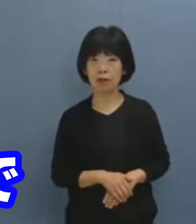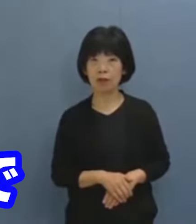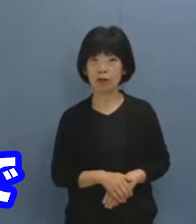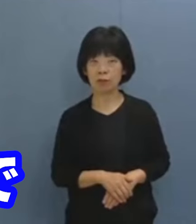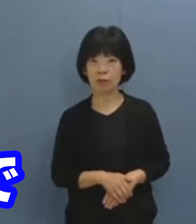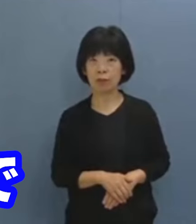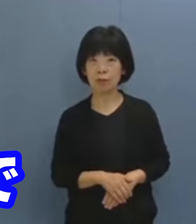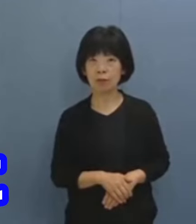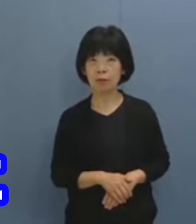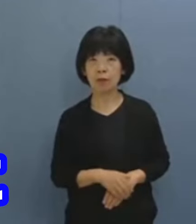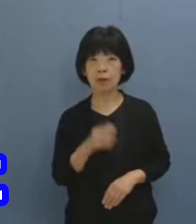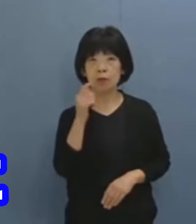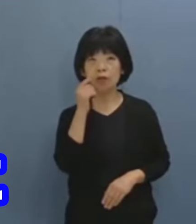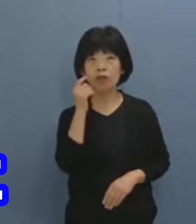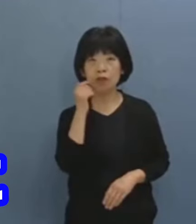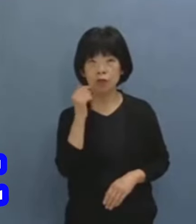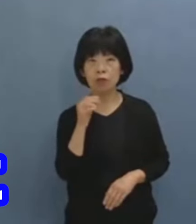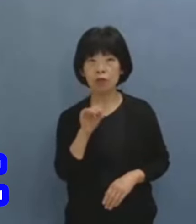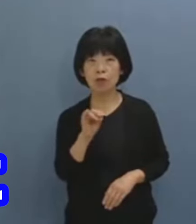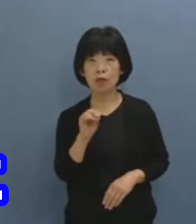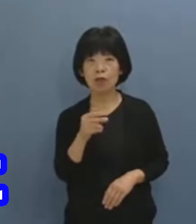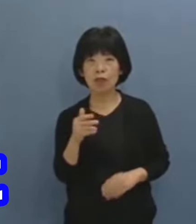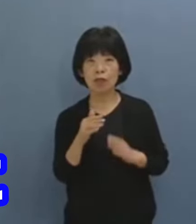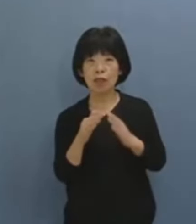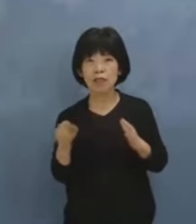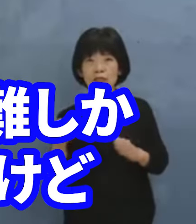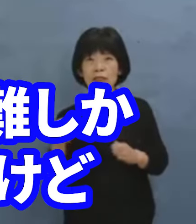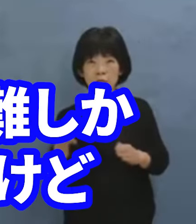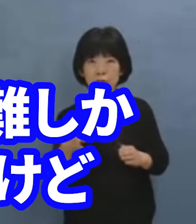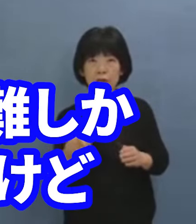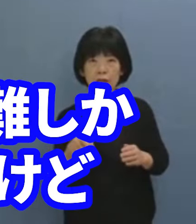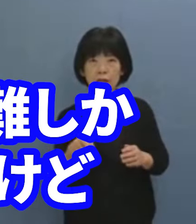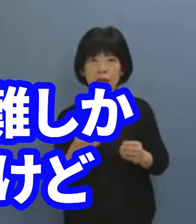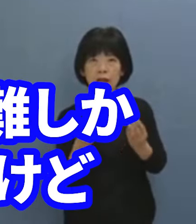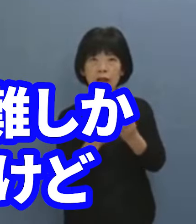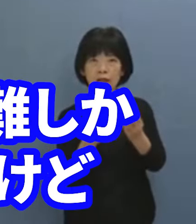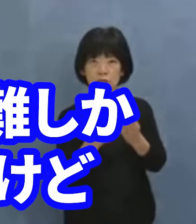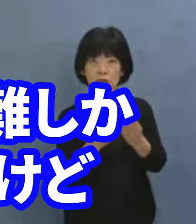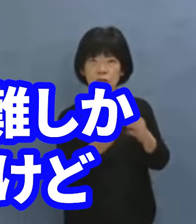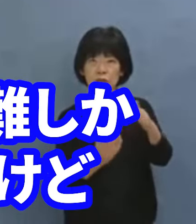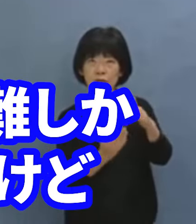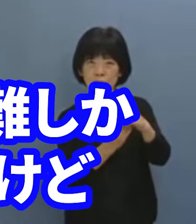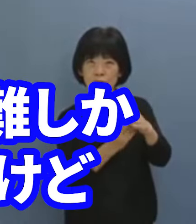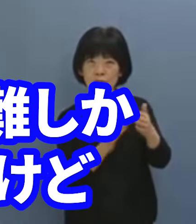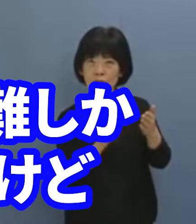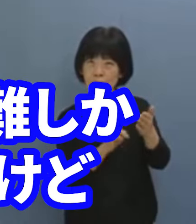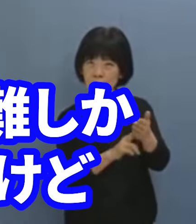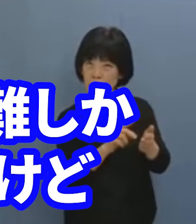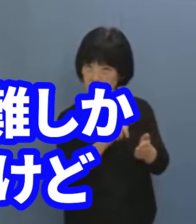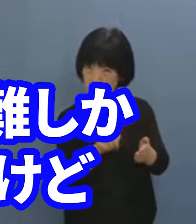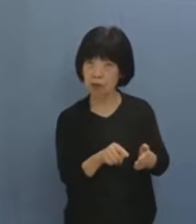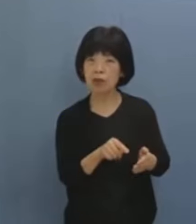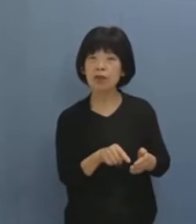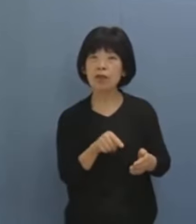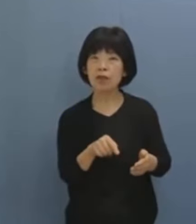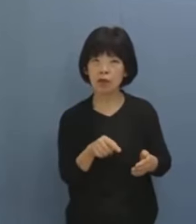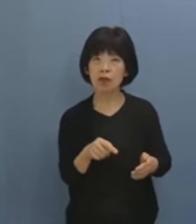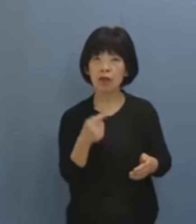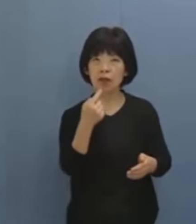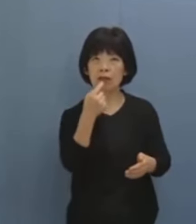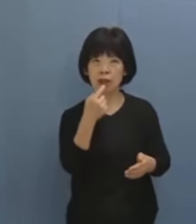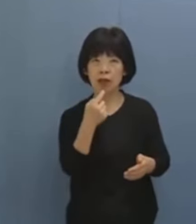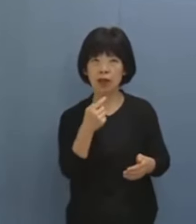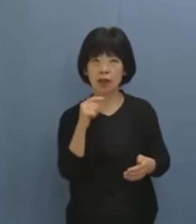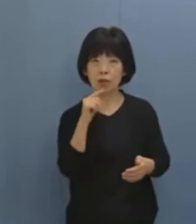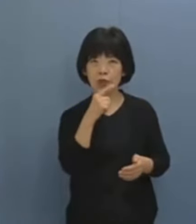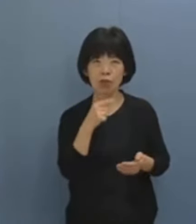事会さんの方とかで、枠が決まってて、そこにそこから入るっていうことが難しかったのかもしれないですけど、無理な、